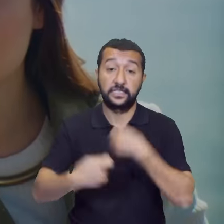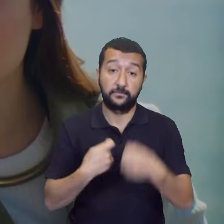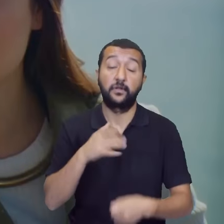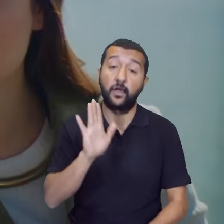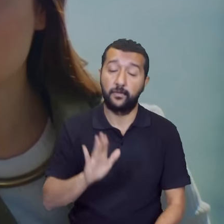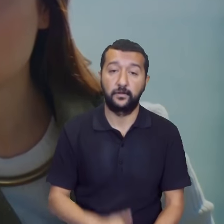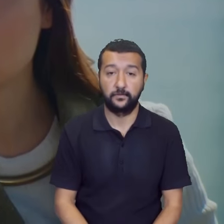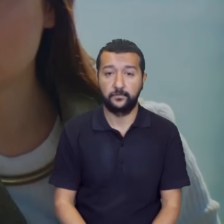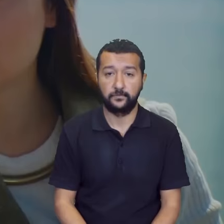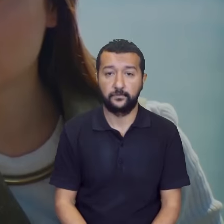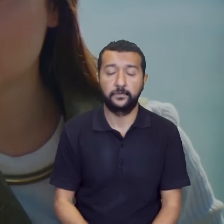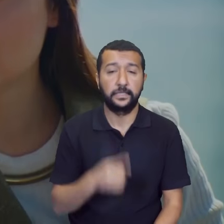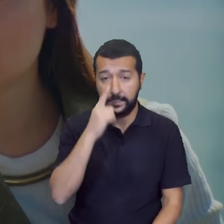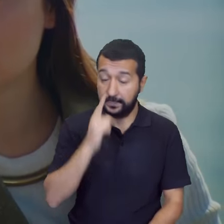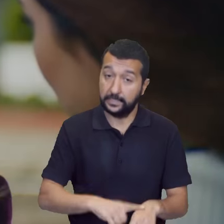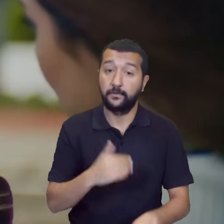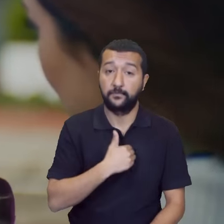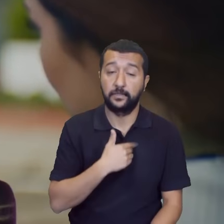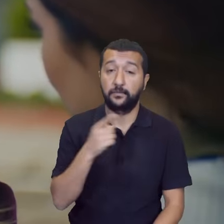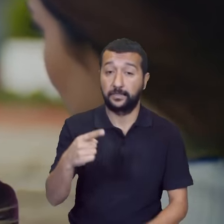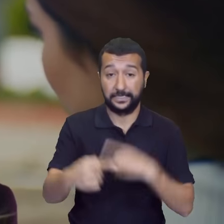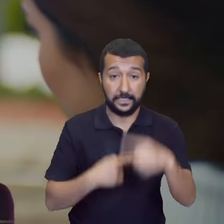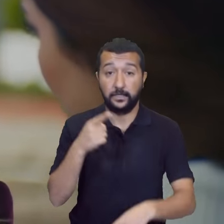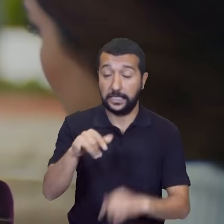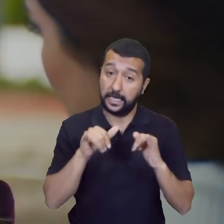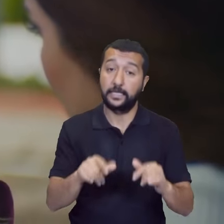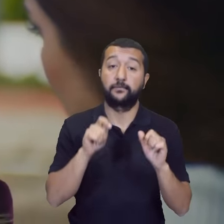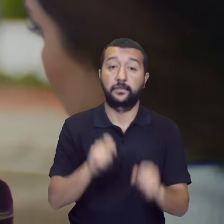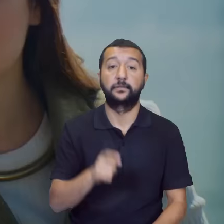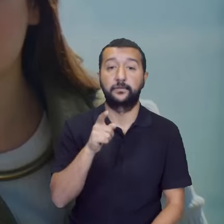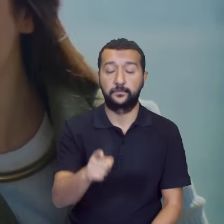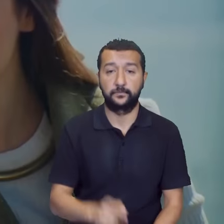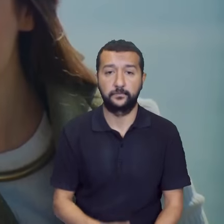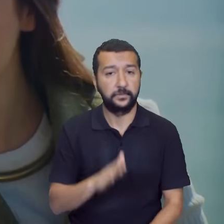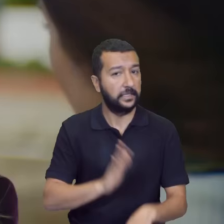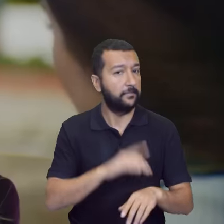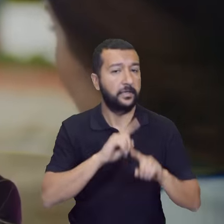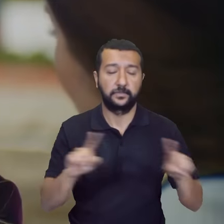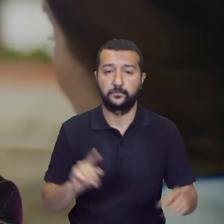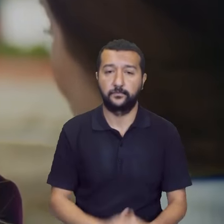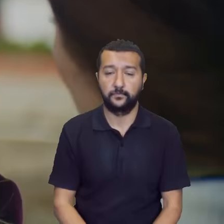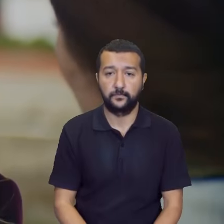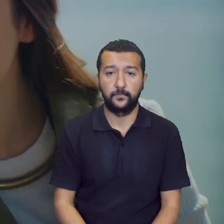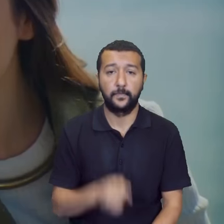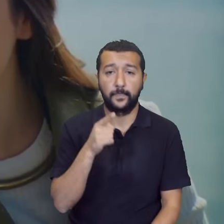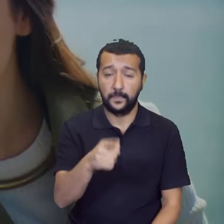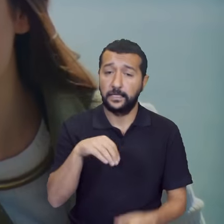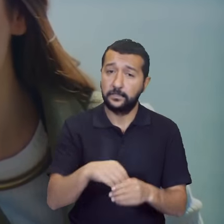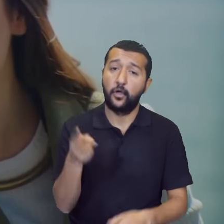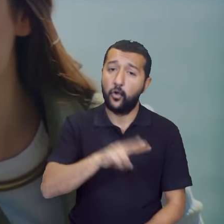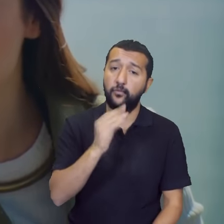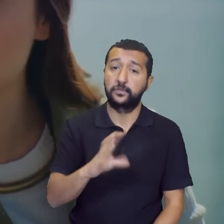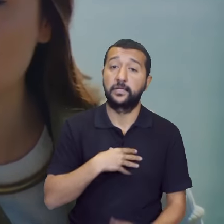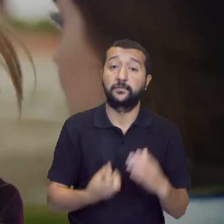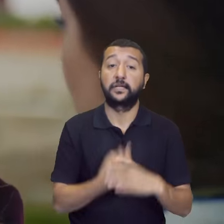saçmalıyorum. Ama inan bana, benim yerimde olsan sen de aynısını yapardın. Yapmazdım. Ucunda ölüm bile olsa